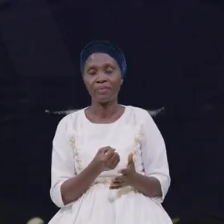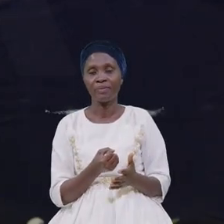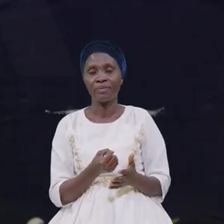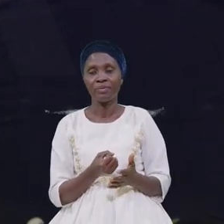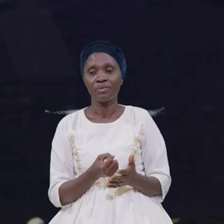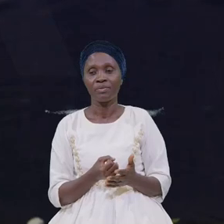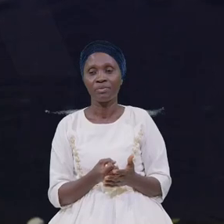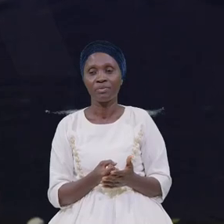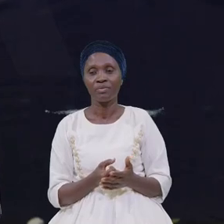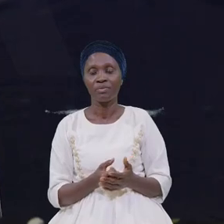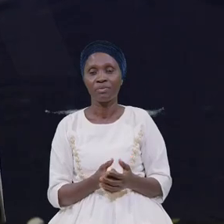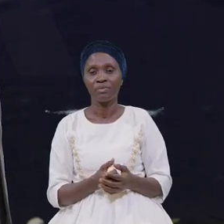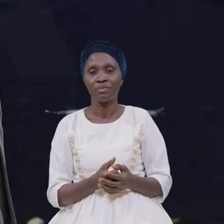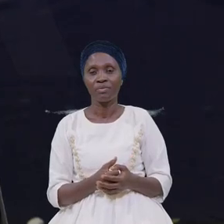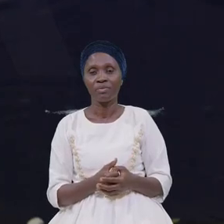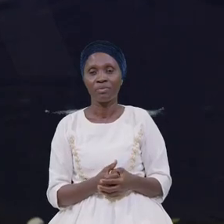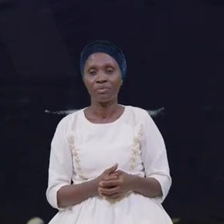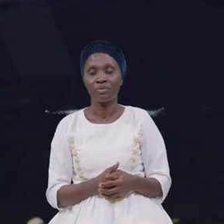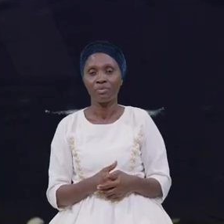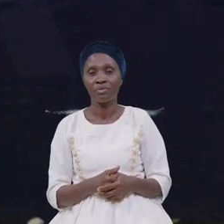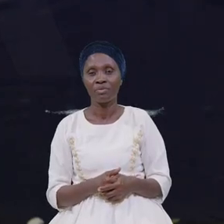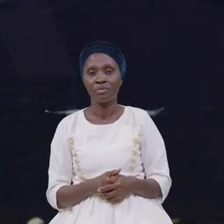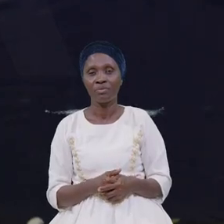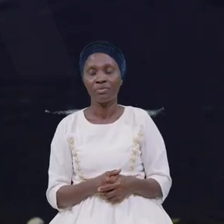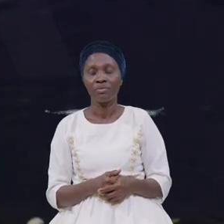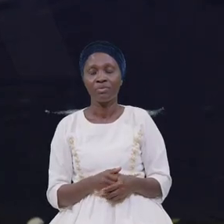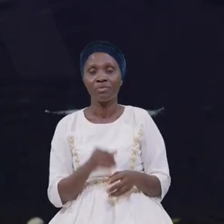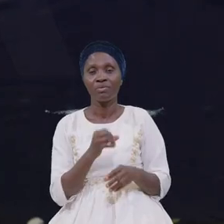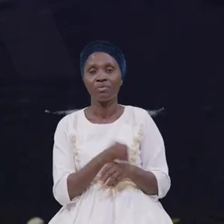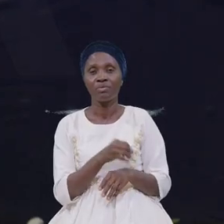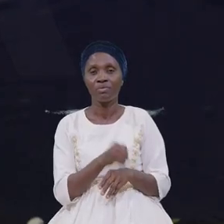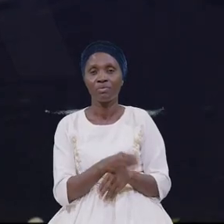rater la dernière soirée.